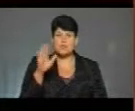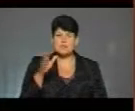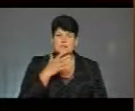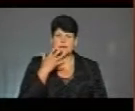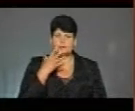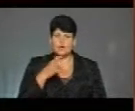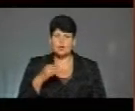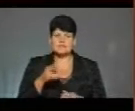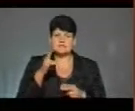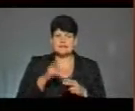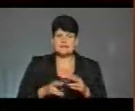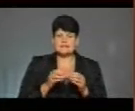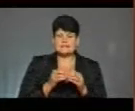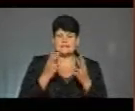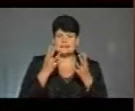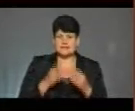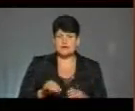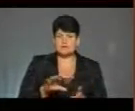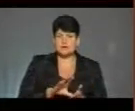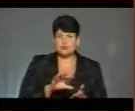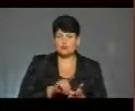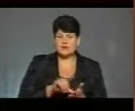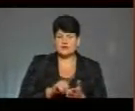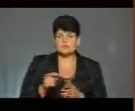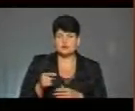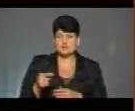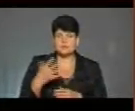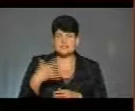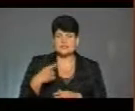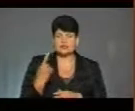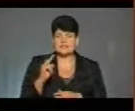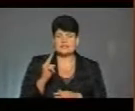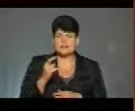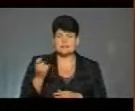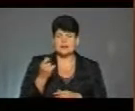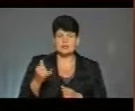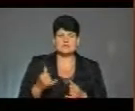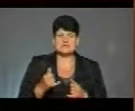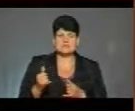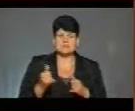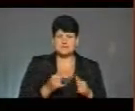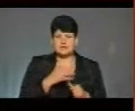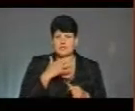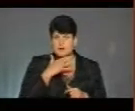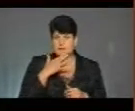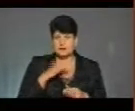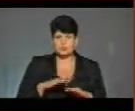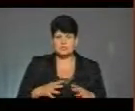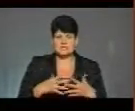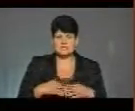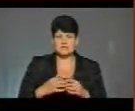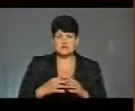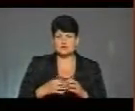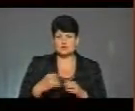теплоході завершила 10-денне перебування на Тернопільщині 51 дитина з малозабезпечених і багатодітних сімей Херсонської